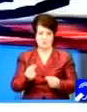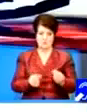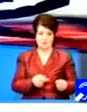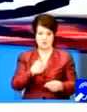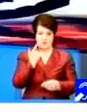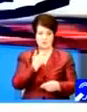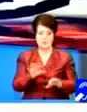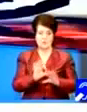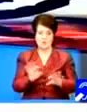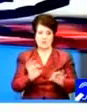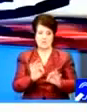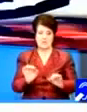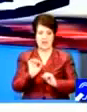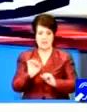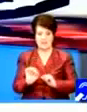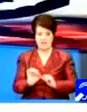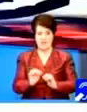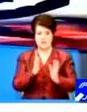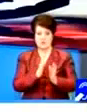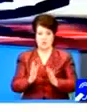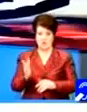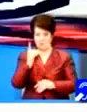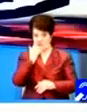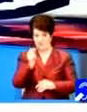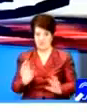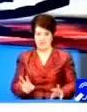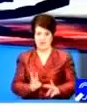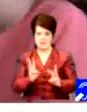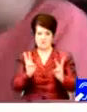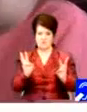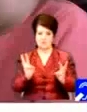mici care sunt măsurile de protecție și regulile de prevenire a incendiilor.